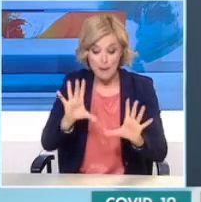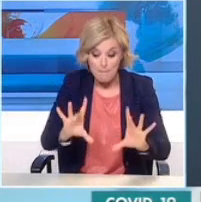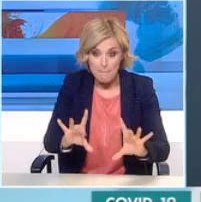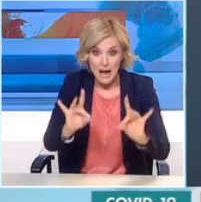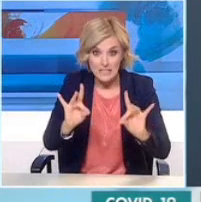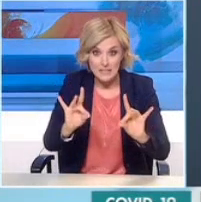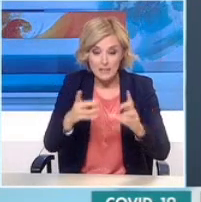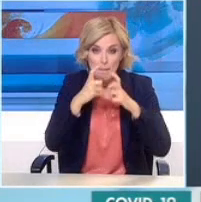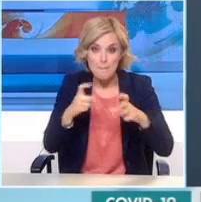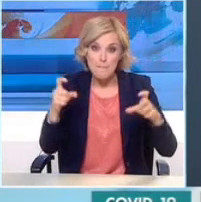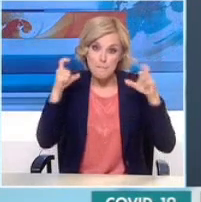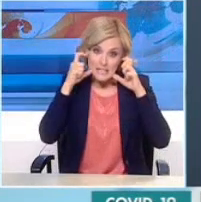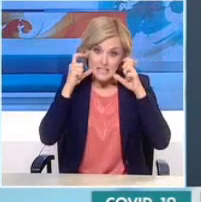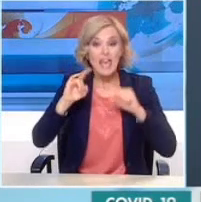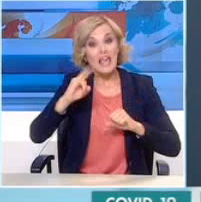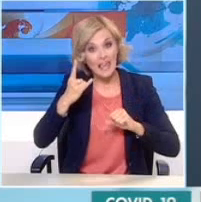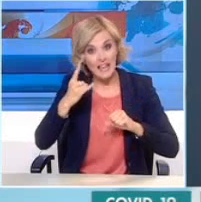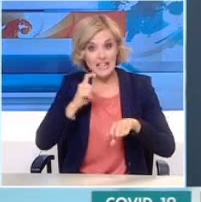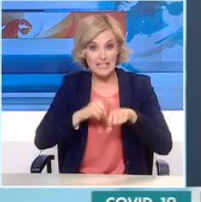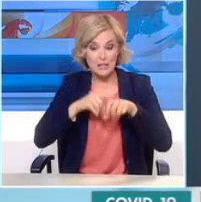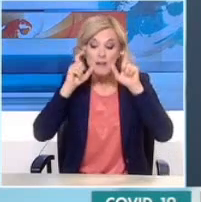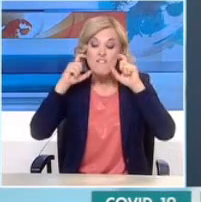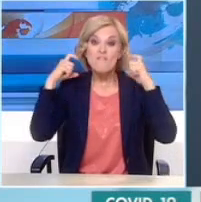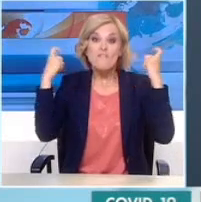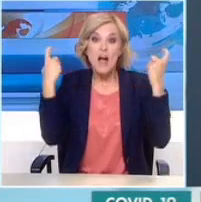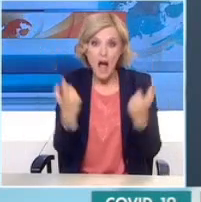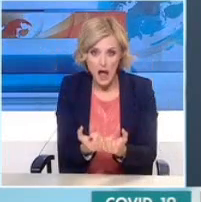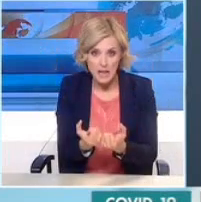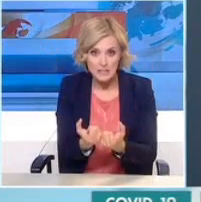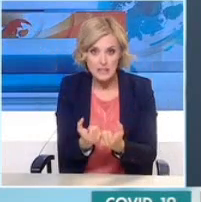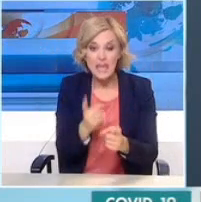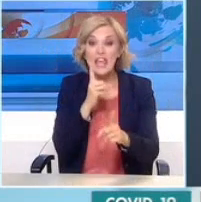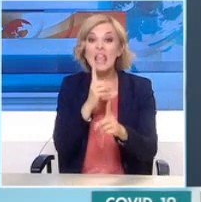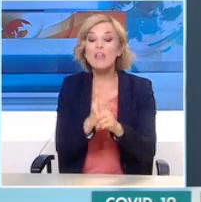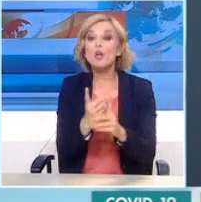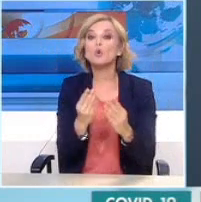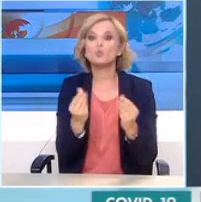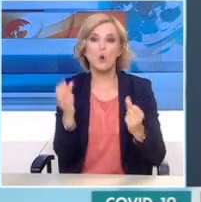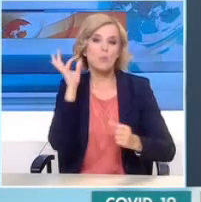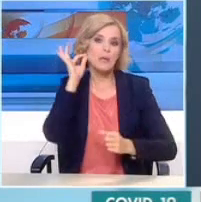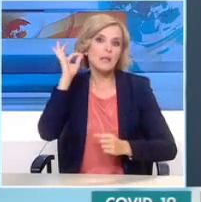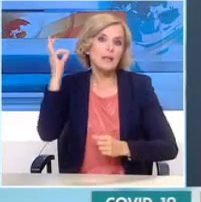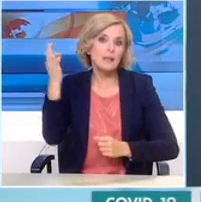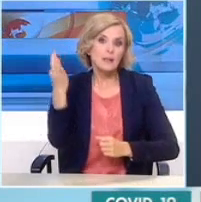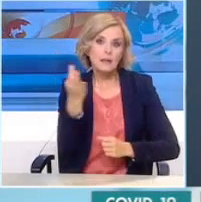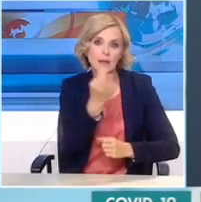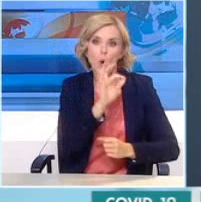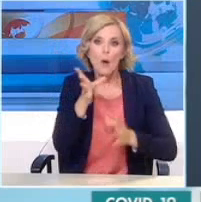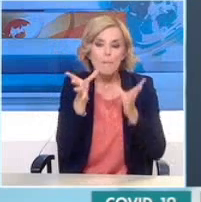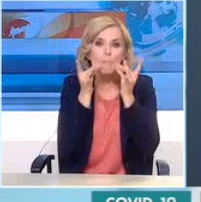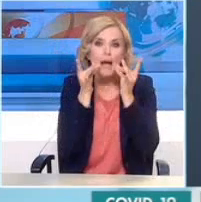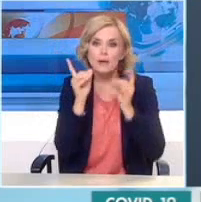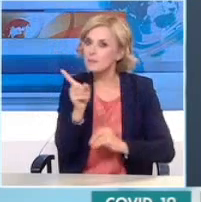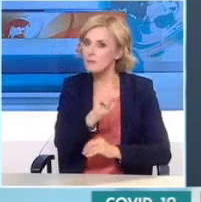ή όταν την αφαιρέσει, να την αφαιρεί με συγκεκριμένο τρόπο ώστε να μην αγγίζει την προστινή επιφάνεια της μάσκας η